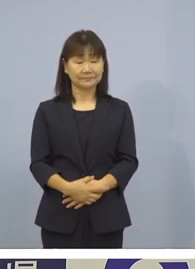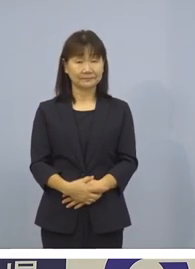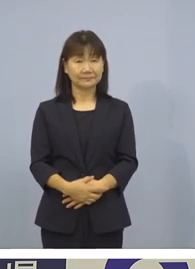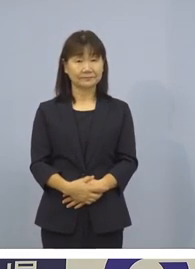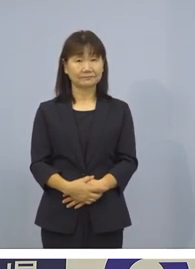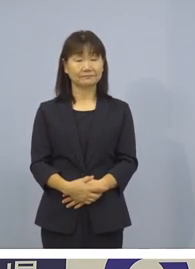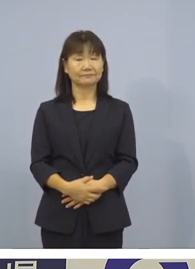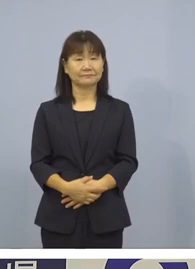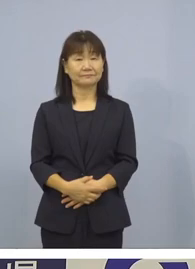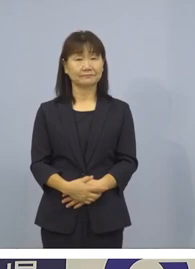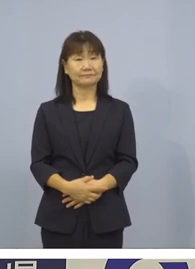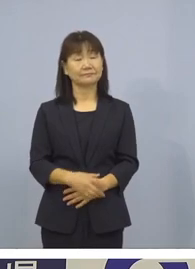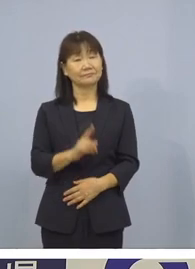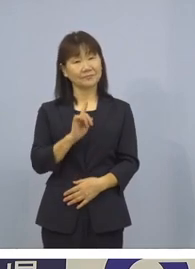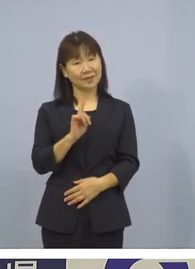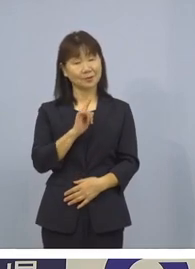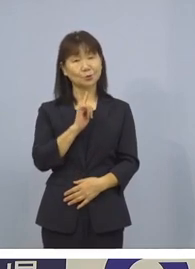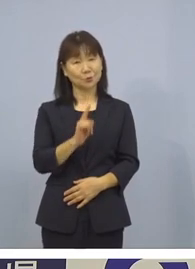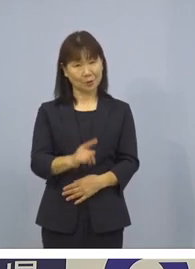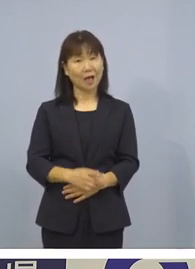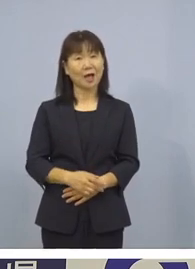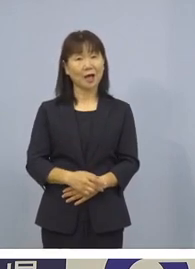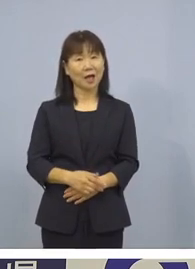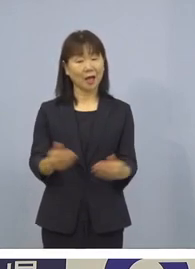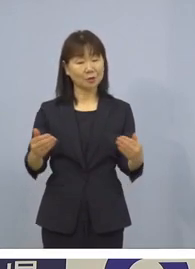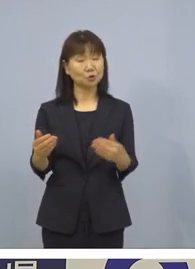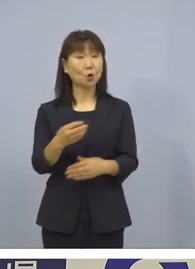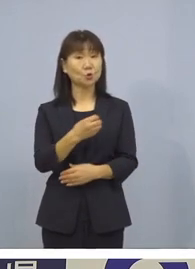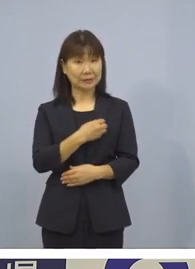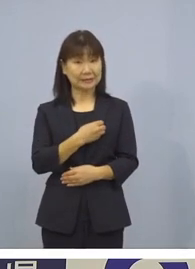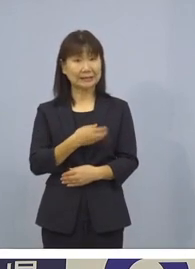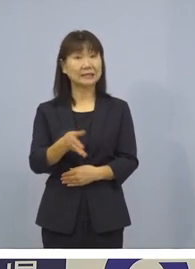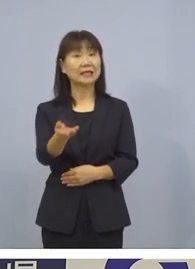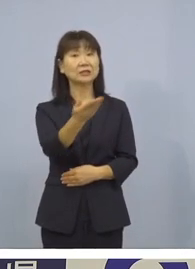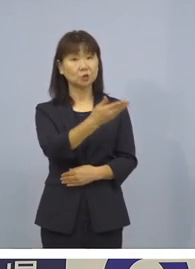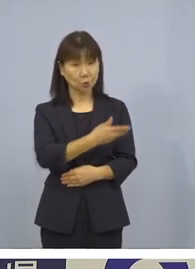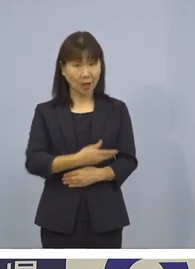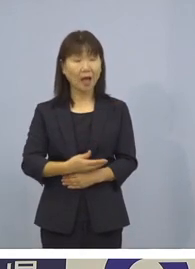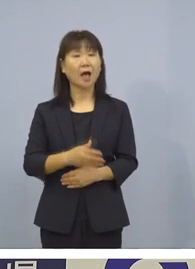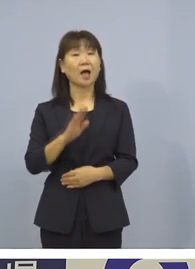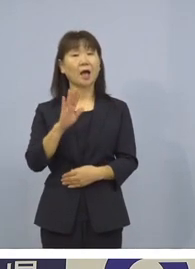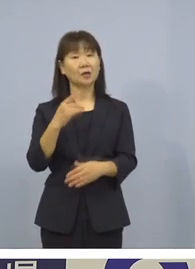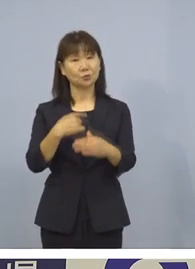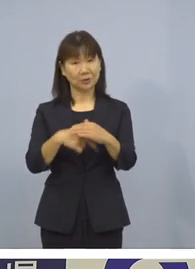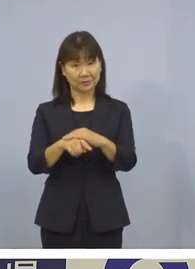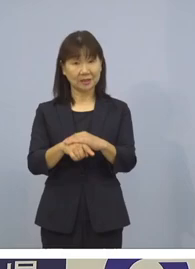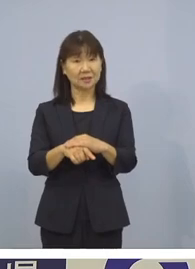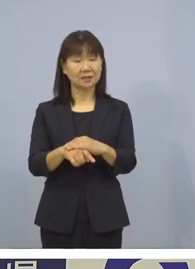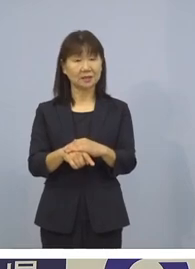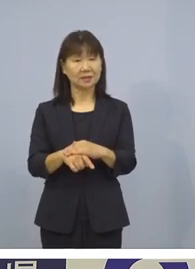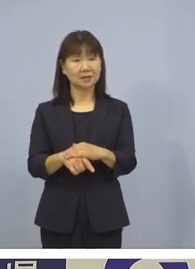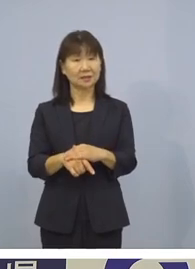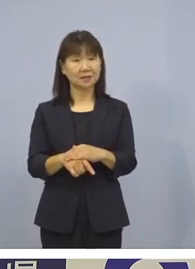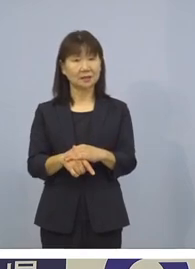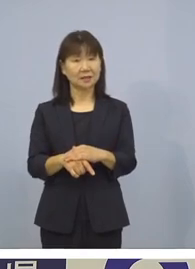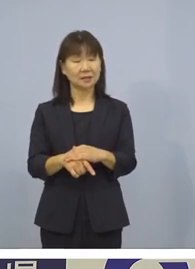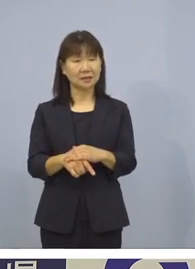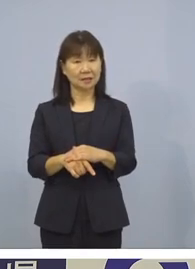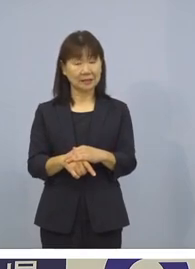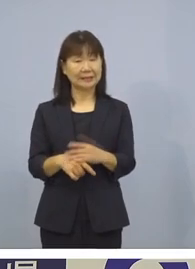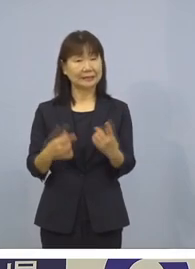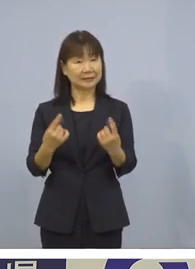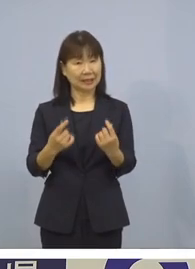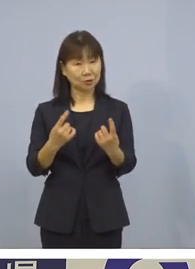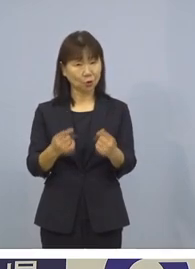やはり、なんていうんだろう、職員さんたちはですね、やっぱある意味その、しっかりノウハウ